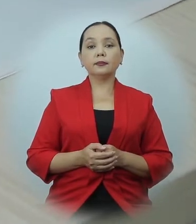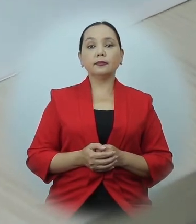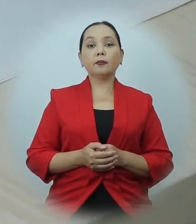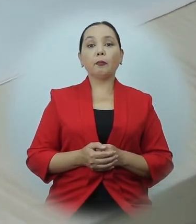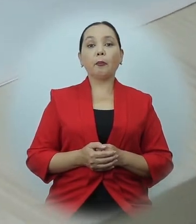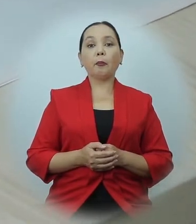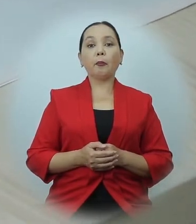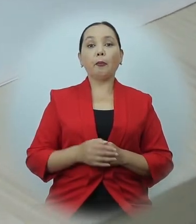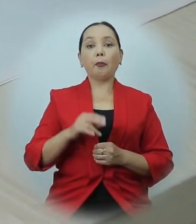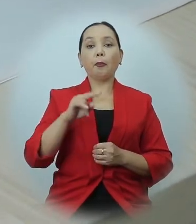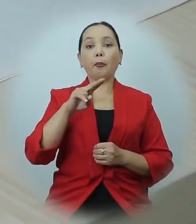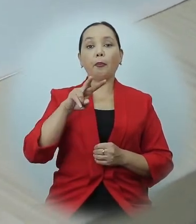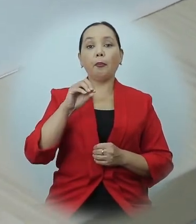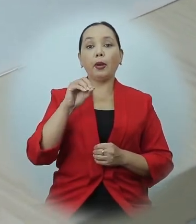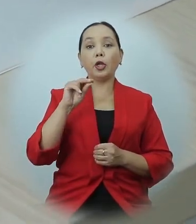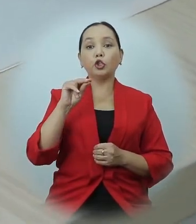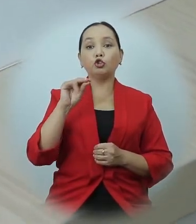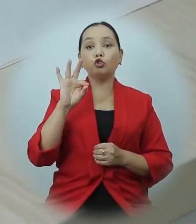Плечо.